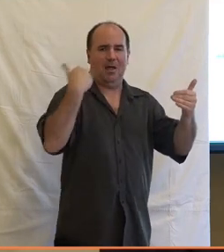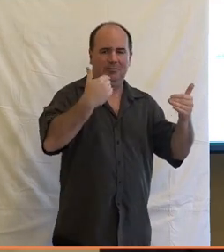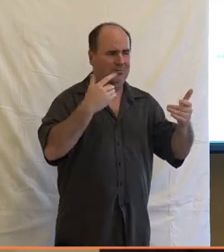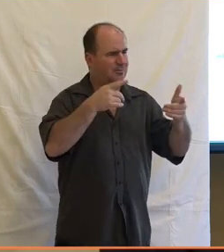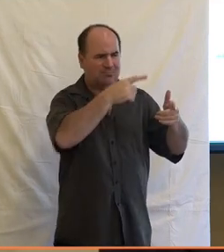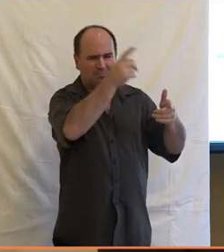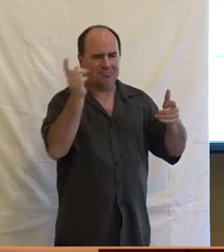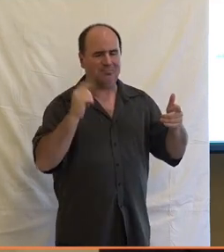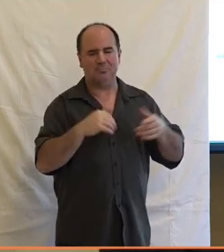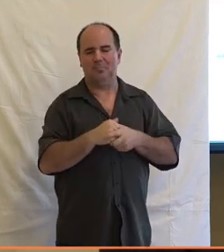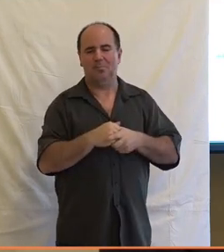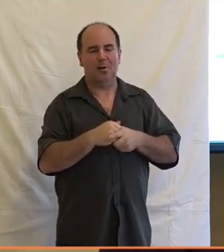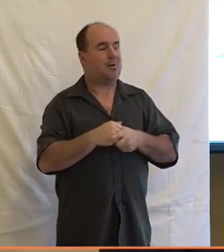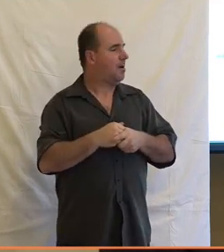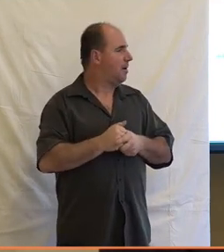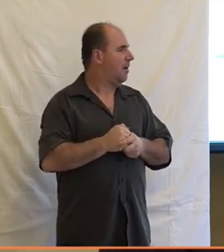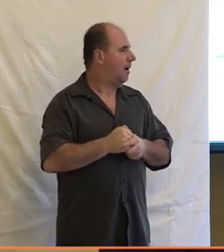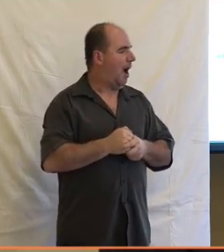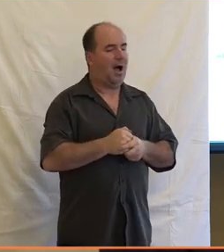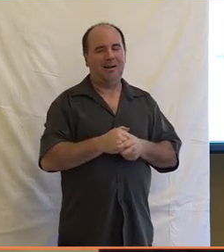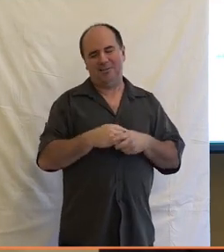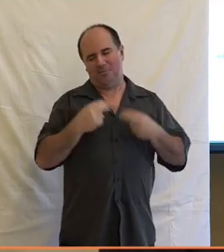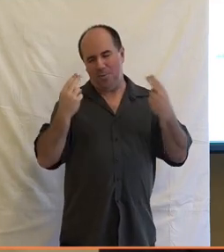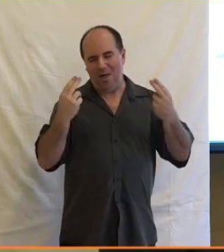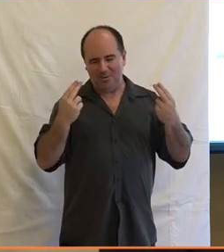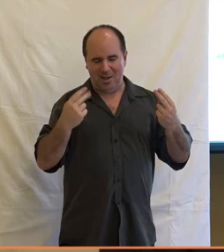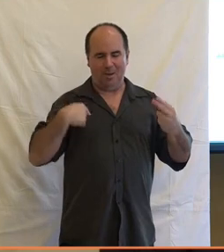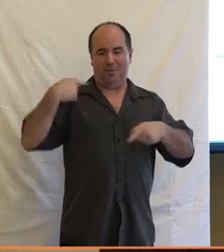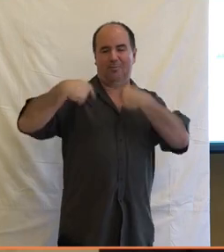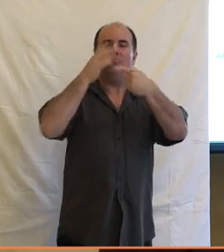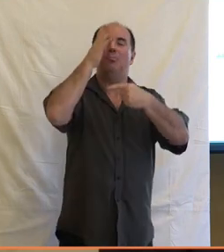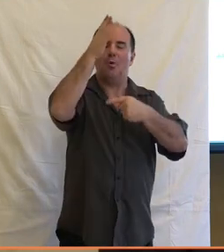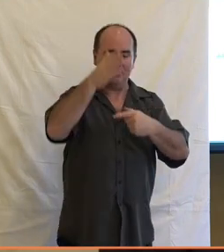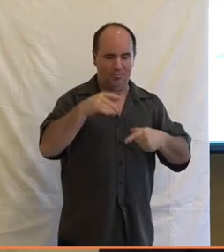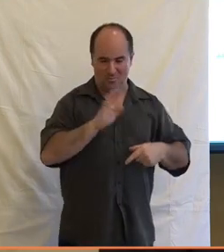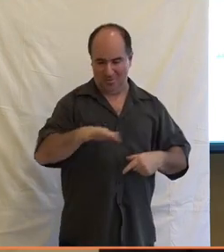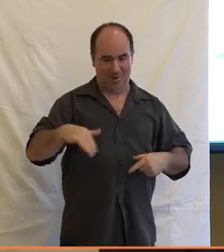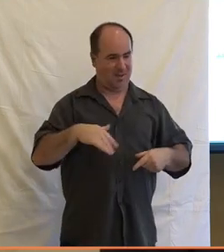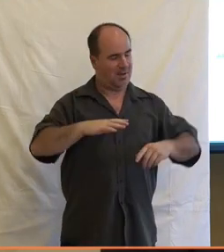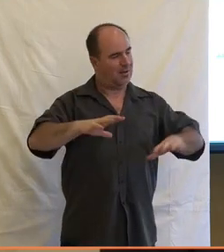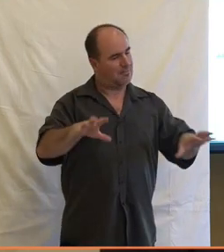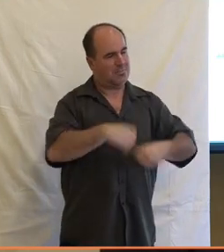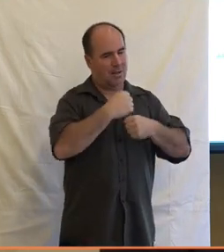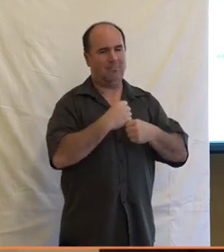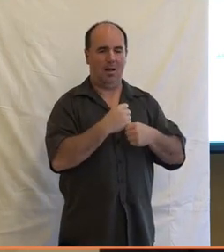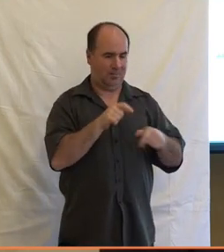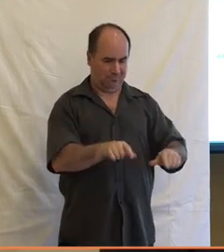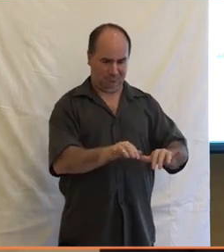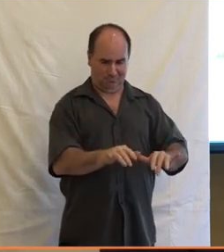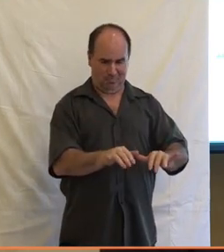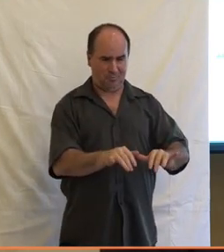že tady tyto technologie budou brát jako co tady vlastně je a co oni mohou použít, protože jak už tady taky někdo v těch